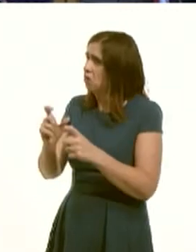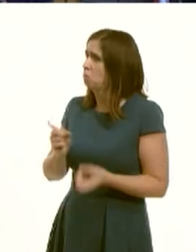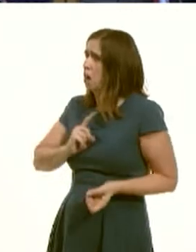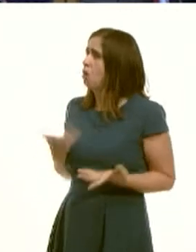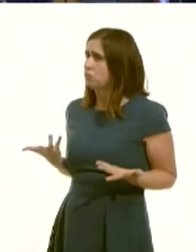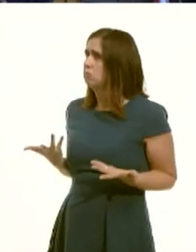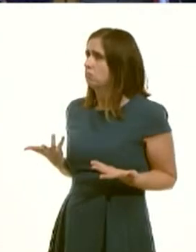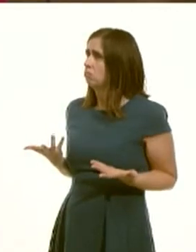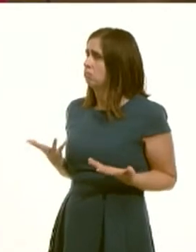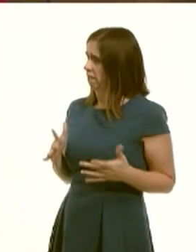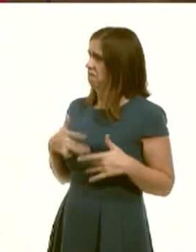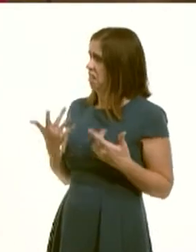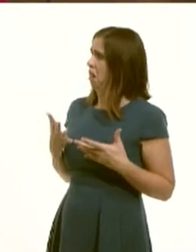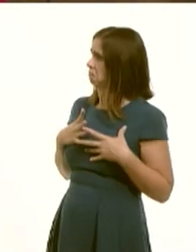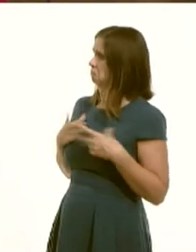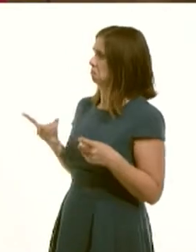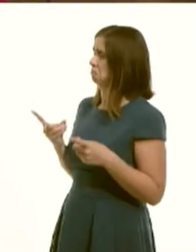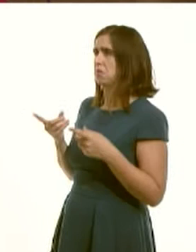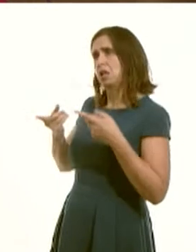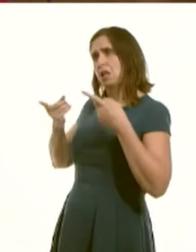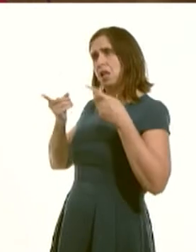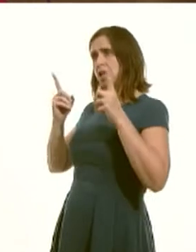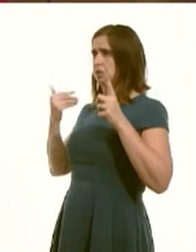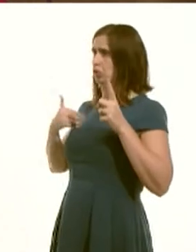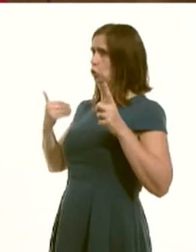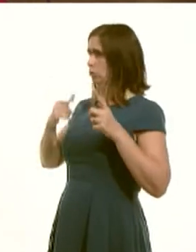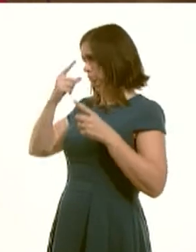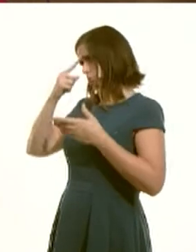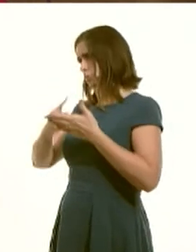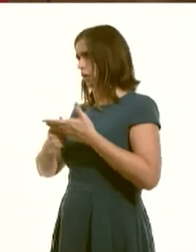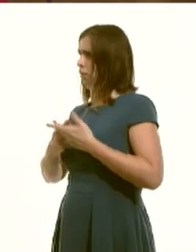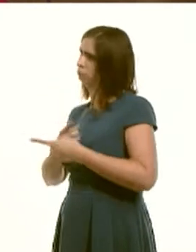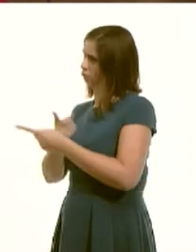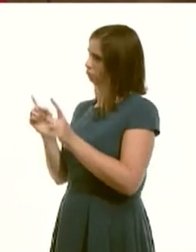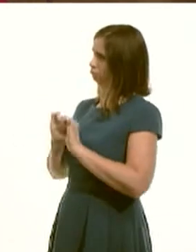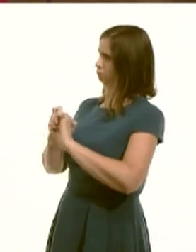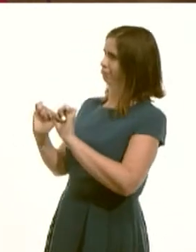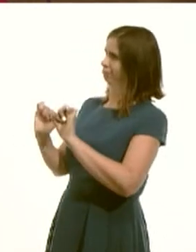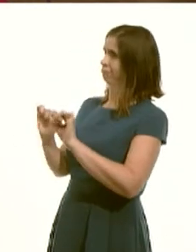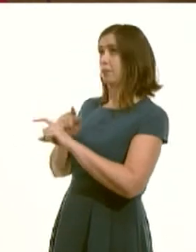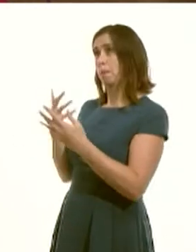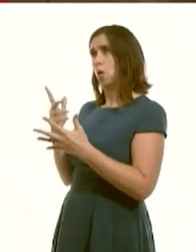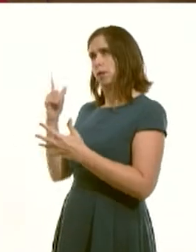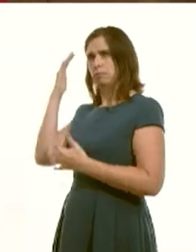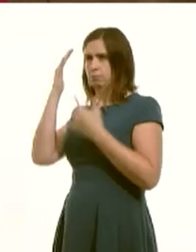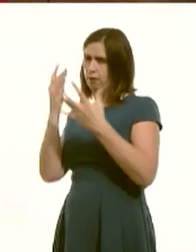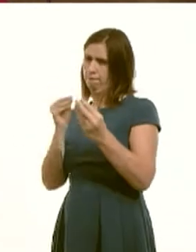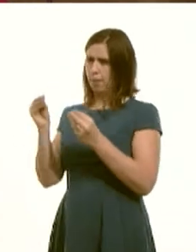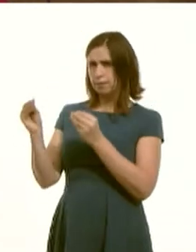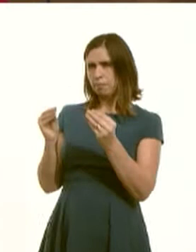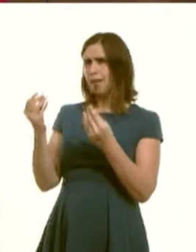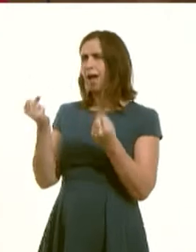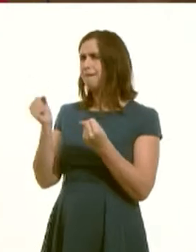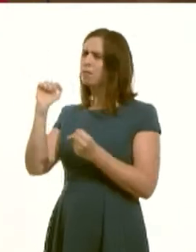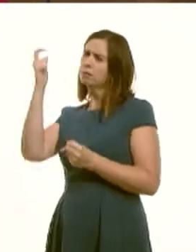bod prif athrawon yn defnyddio'r caniatad hyn mewn ffordd synhwyrol. A felly ar hyn o bryd, os ydym tystiolaeth yn